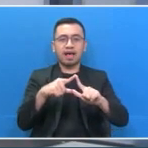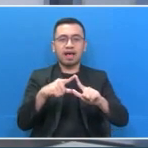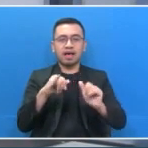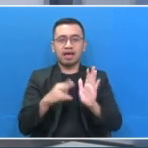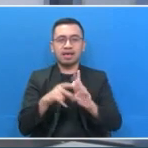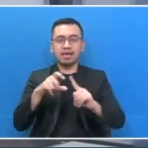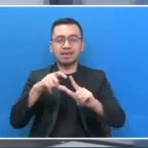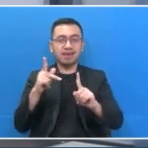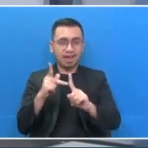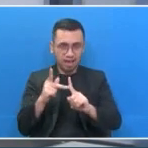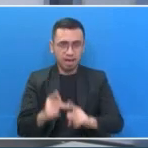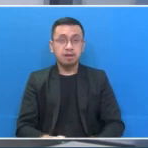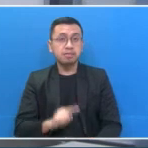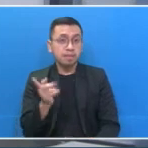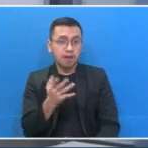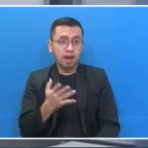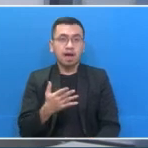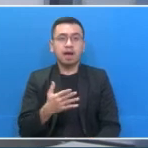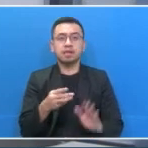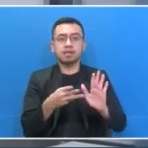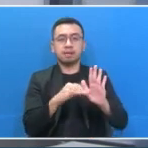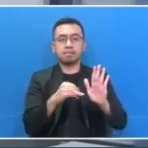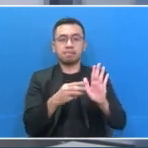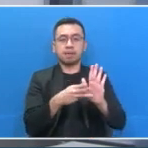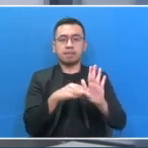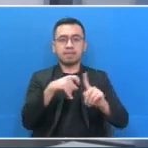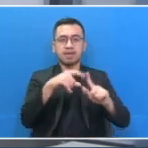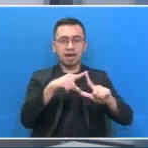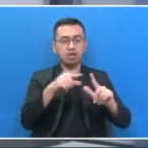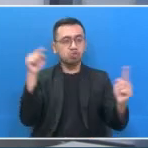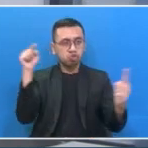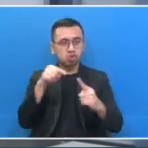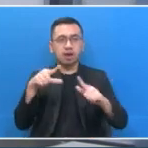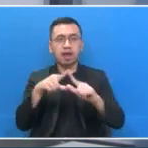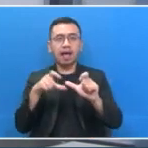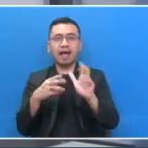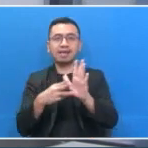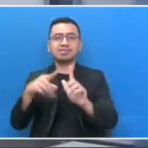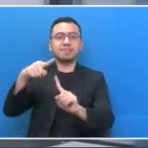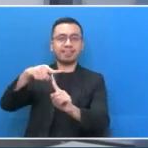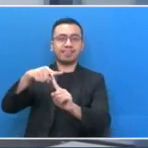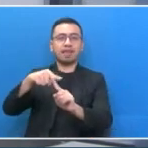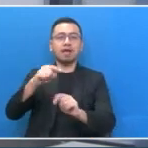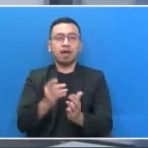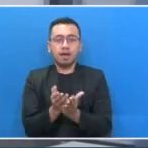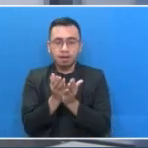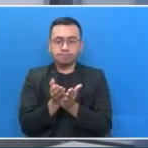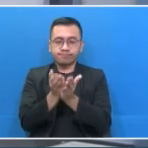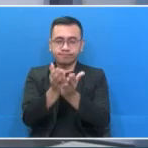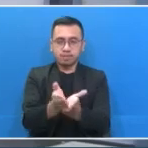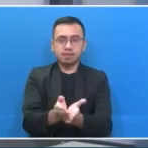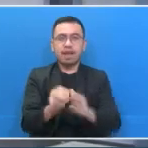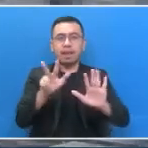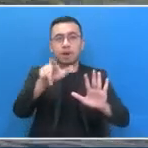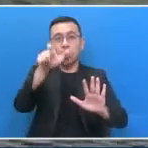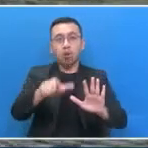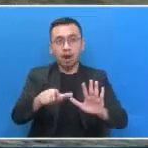Kabupaten Mimika ke Kabupaten Asmat. Selain membawa 8 penumpang, kapal tersebut memuat bahan bangunan.